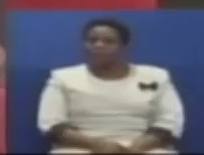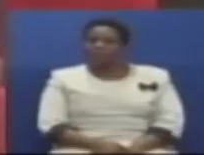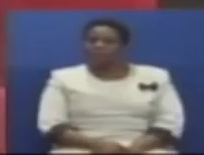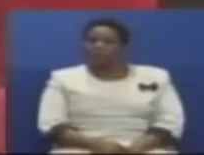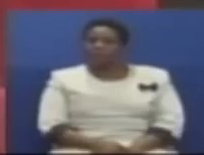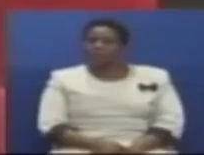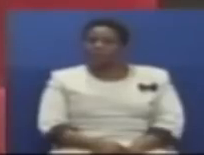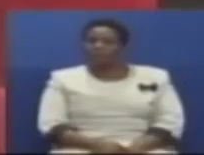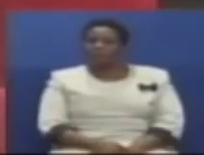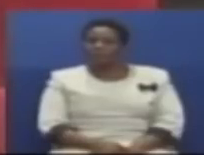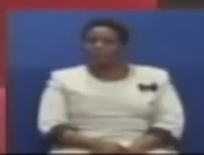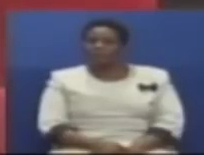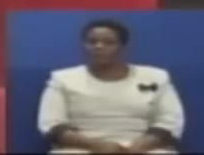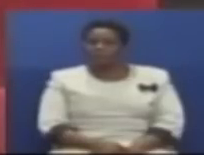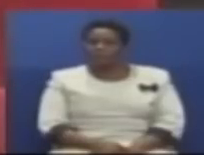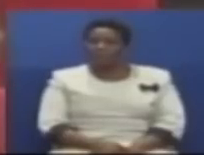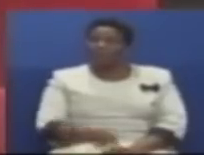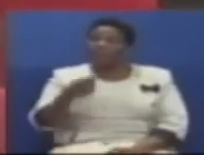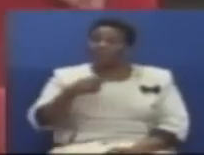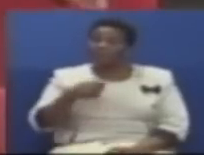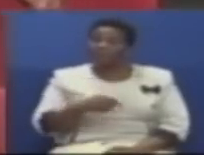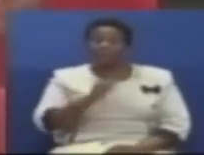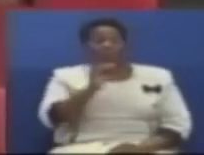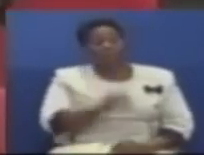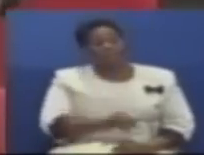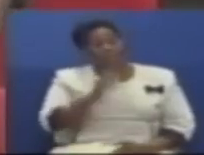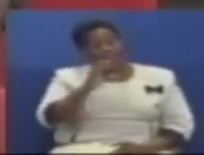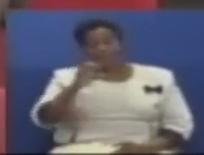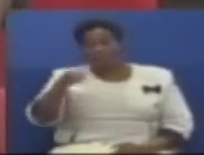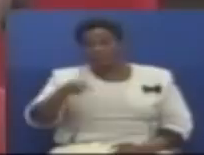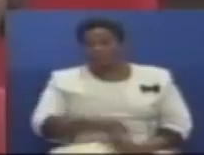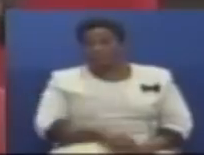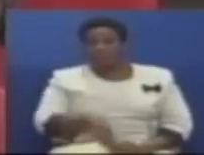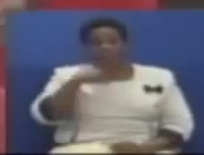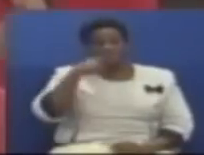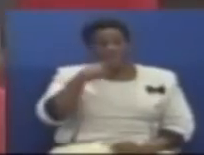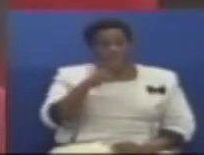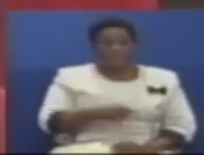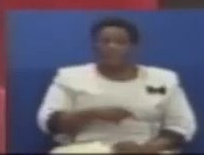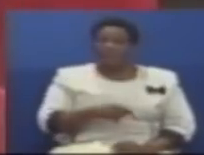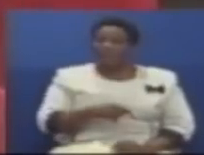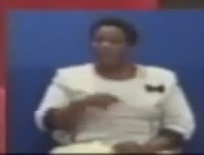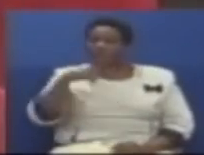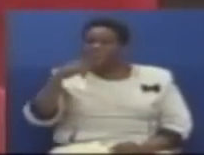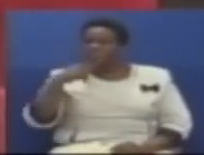Najua watu wasisemu nimwambia jana vipi baba, na sisi tukisema sana tunaitwa katika maadili.